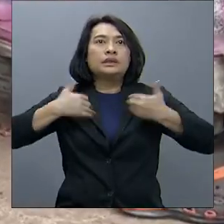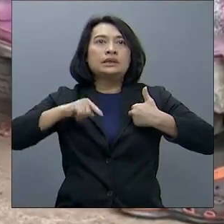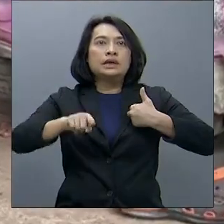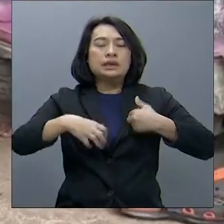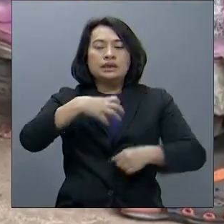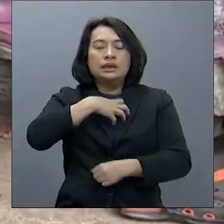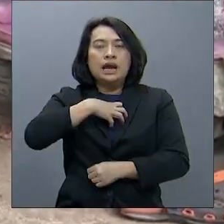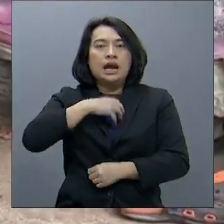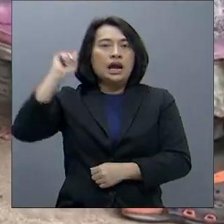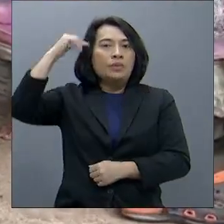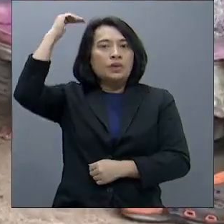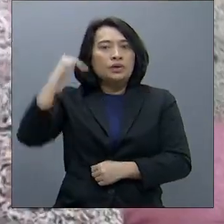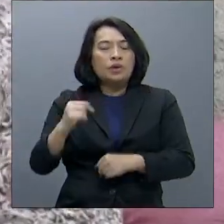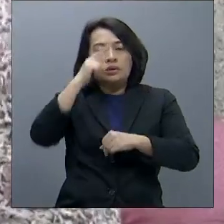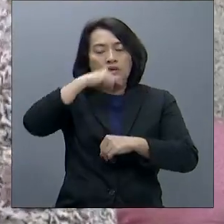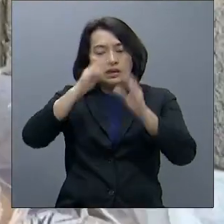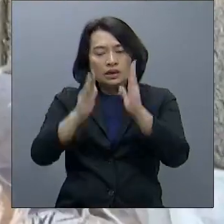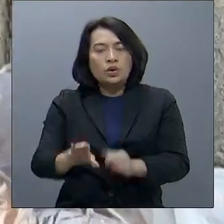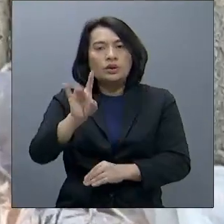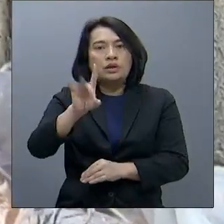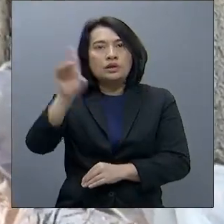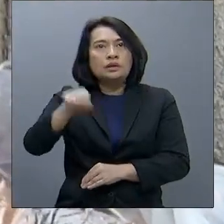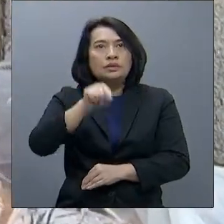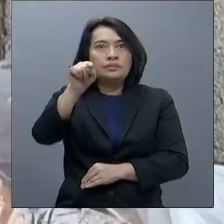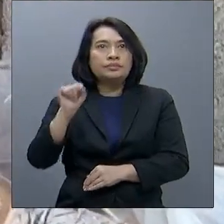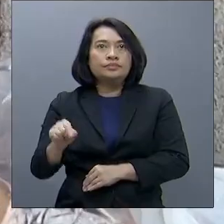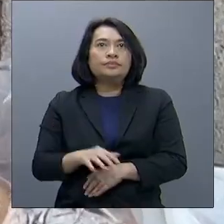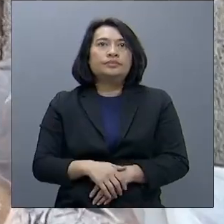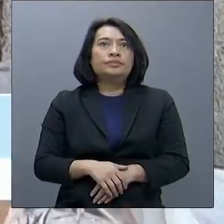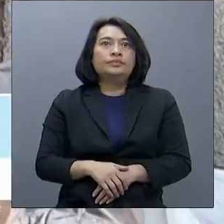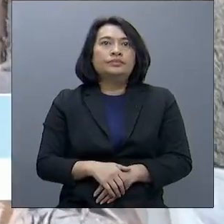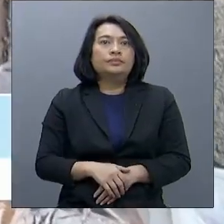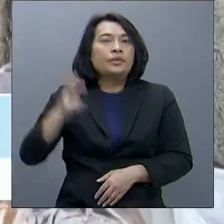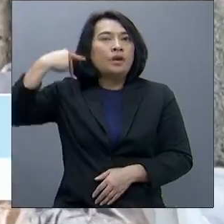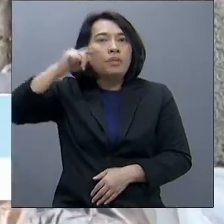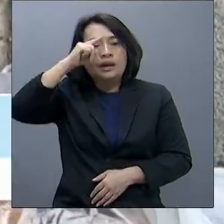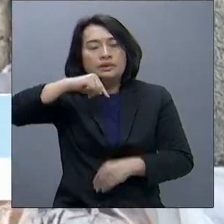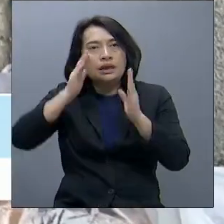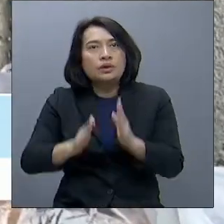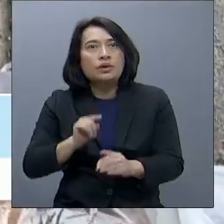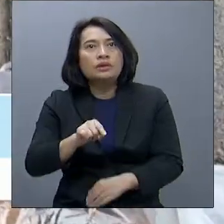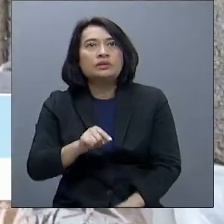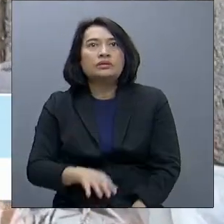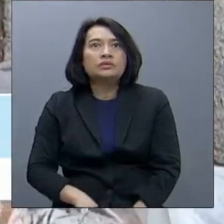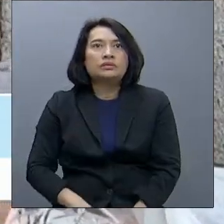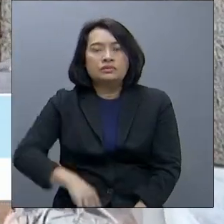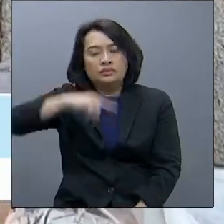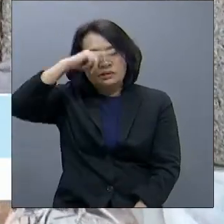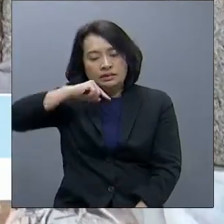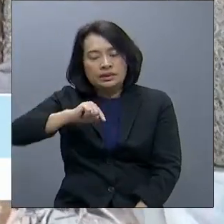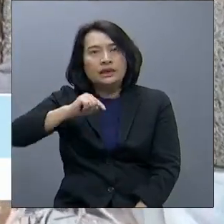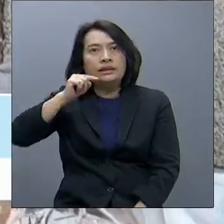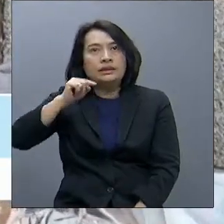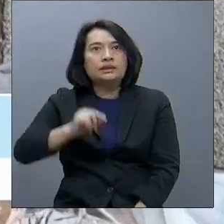ไทยเต็มตัว 100% ค่ะ เนี่ยมันไม่ได้อยู ่ยืนยันเลยไหมคะว่าป้าสมนึกเนี่ยเป็นคนไทย ไทยที่มันจะมาจากไหน